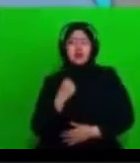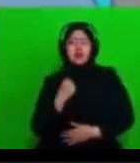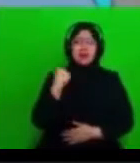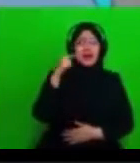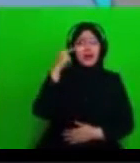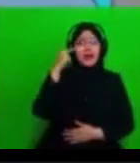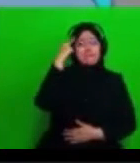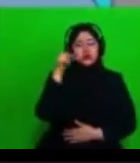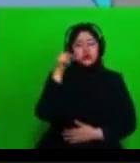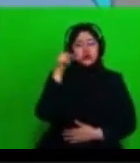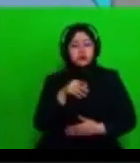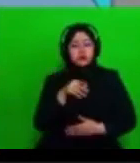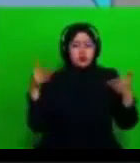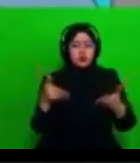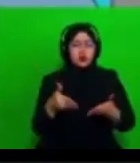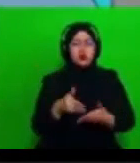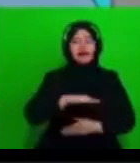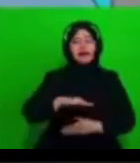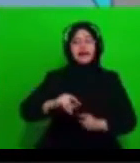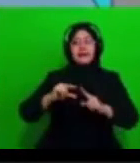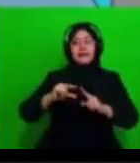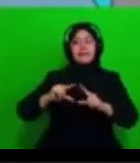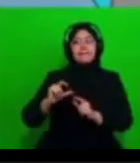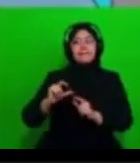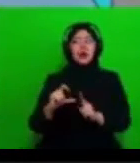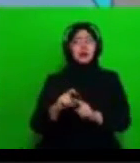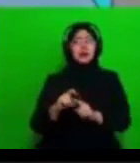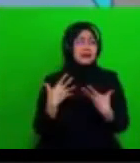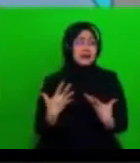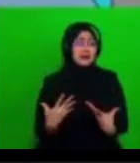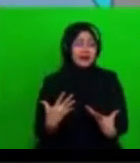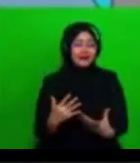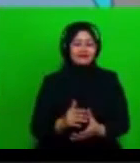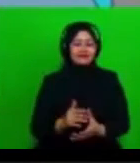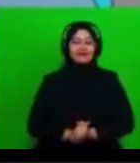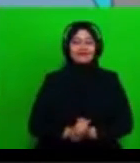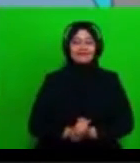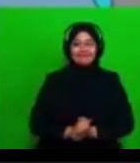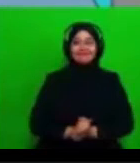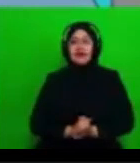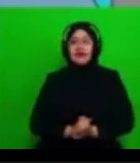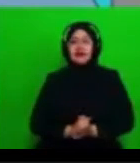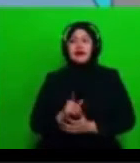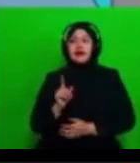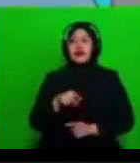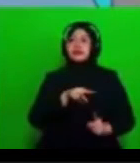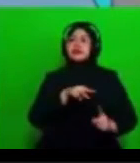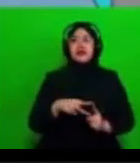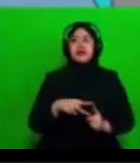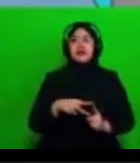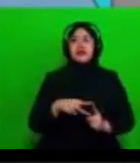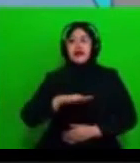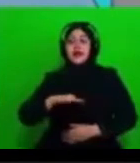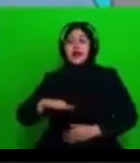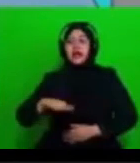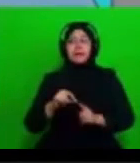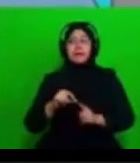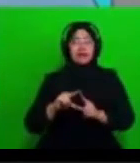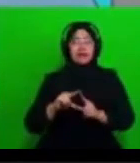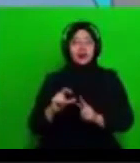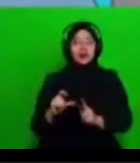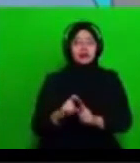belajar dalam pendidikan anak usia dini. Nah, Ibu dan Bapak yang kami hormati, dalam konteks pendidikan anak usia dini,